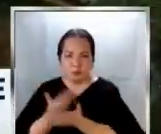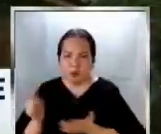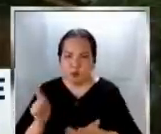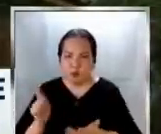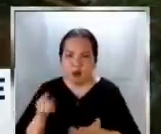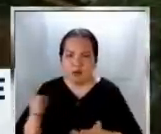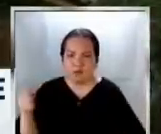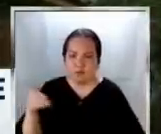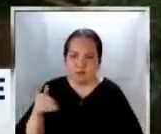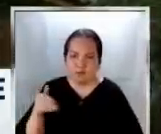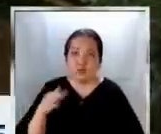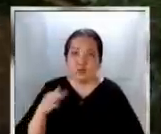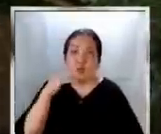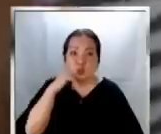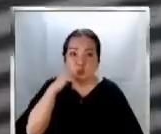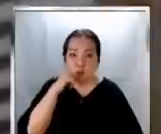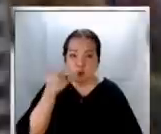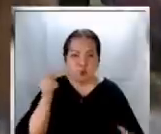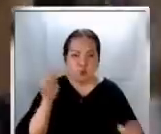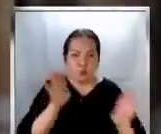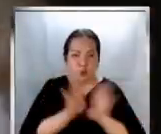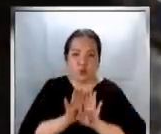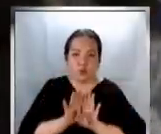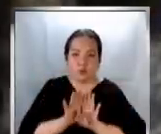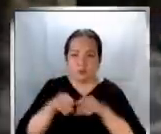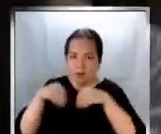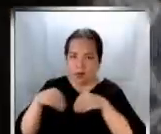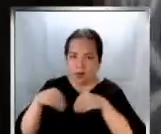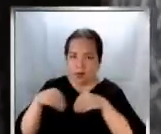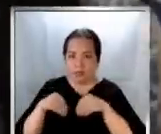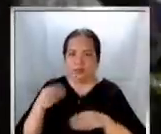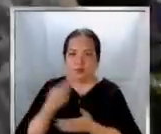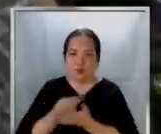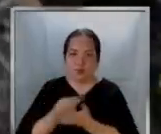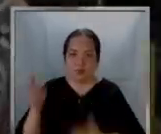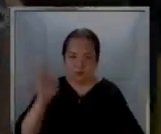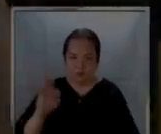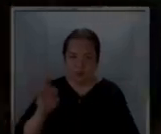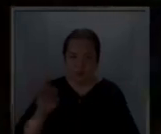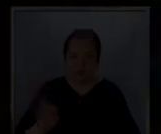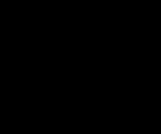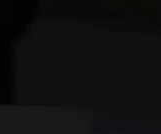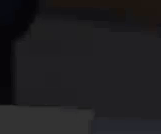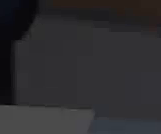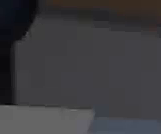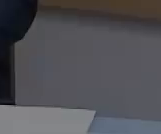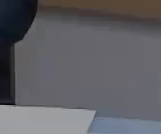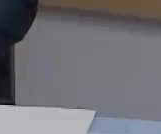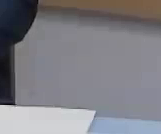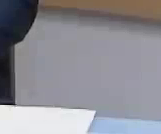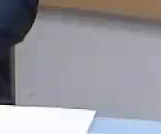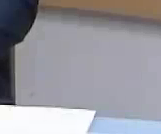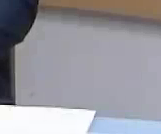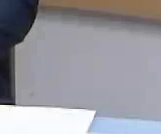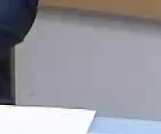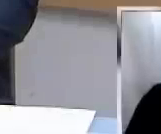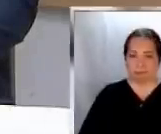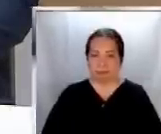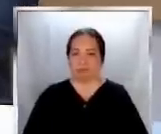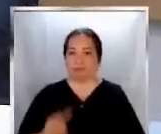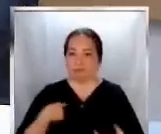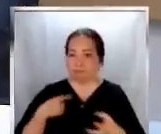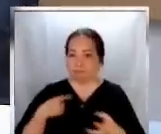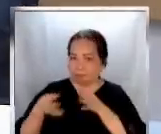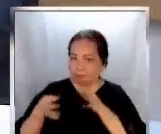bukas, Biyernes Santo. Tina Panganiban Perez, nakatutok, 24 oras. Nagpaliwanag ang opisyal